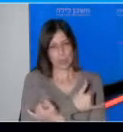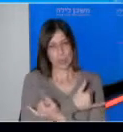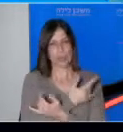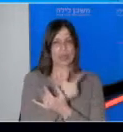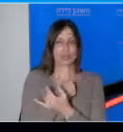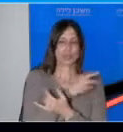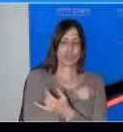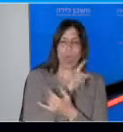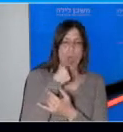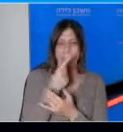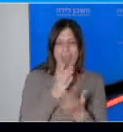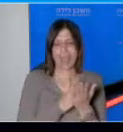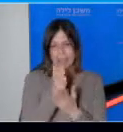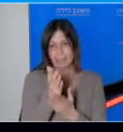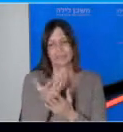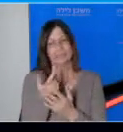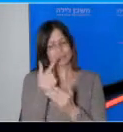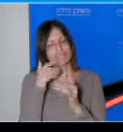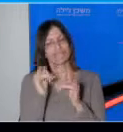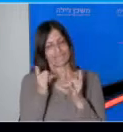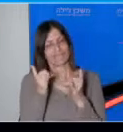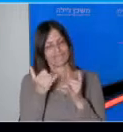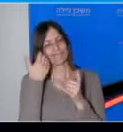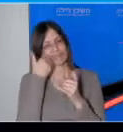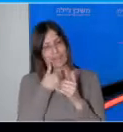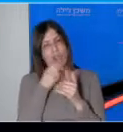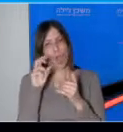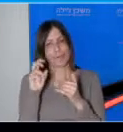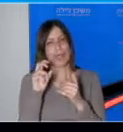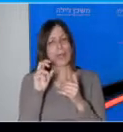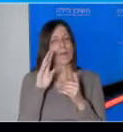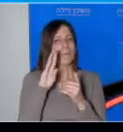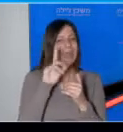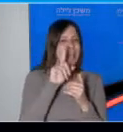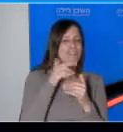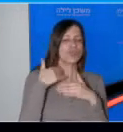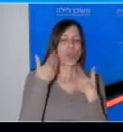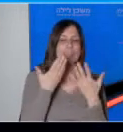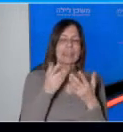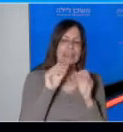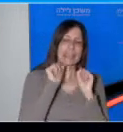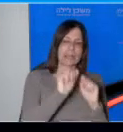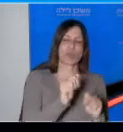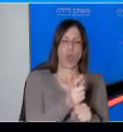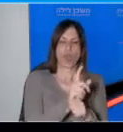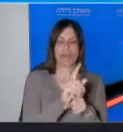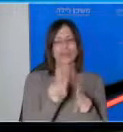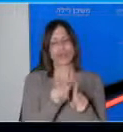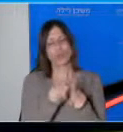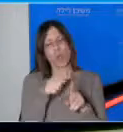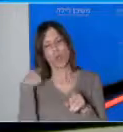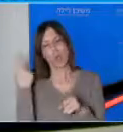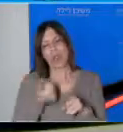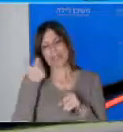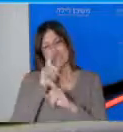המשטרה לא אמרה אמת בפרשת. כן, חבל שעומר בר-לב נותן תמיד גיבוי אוטומטית, כמו כל השרים האחרים,